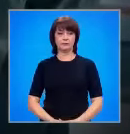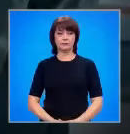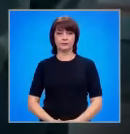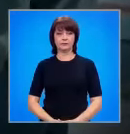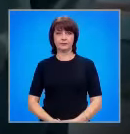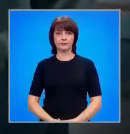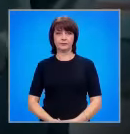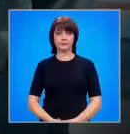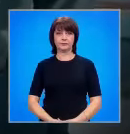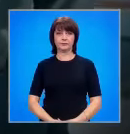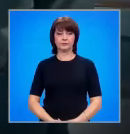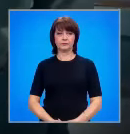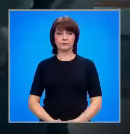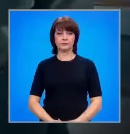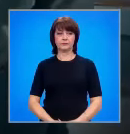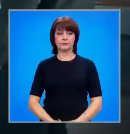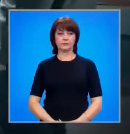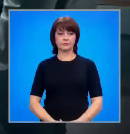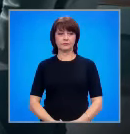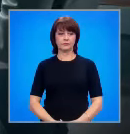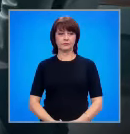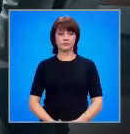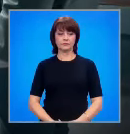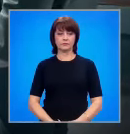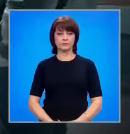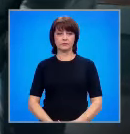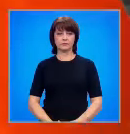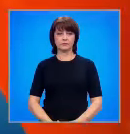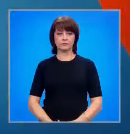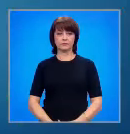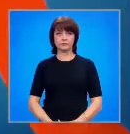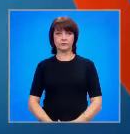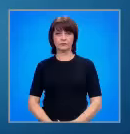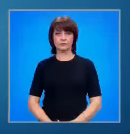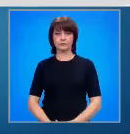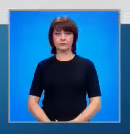Връщаш се там, откъдето цял живот се опитвам да избягам.